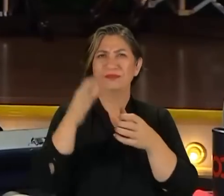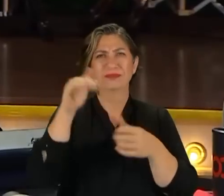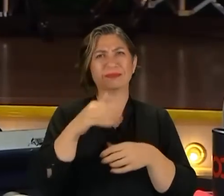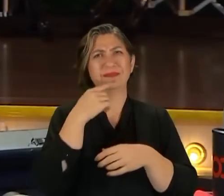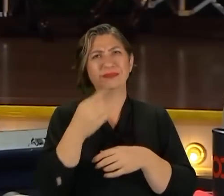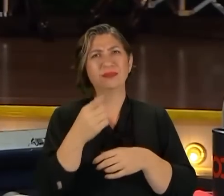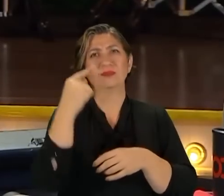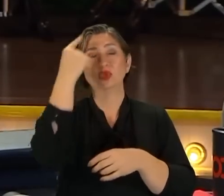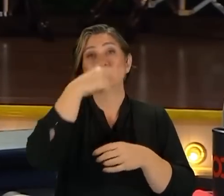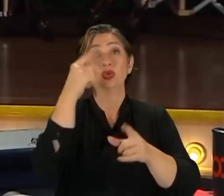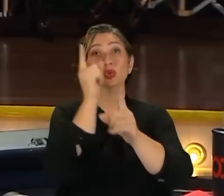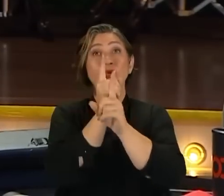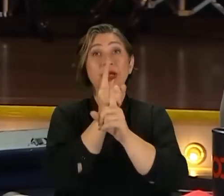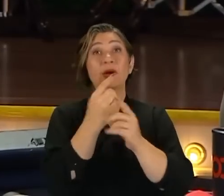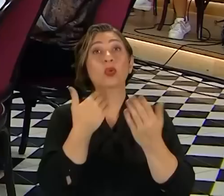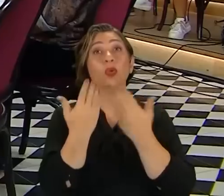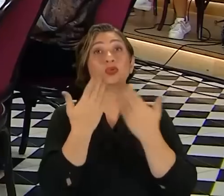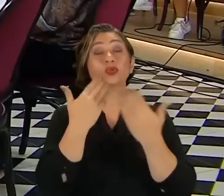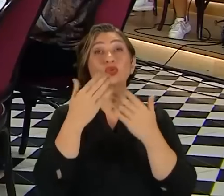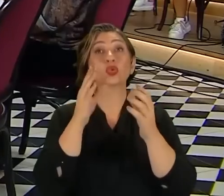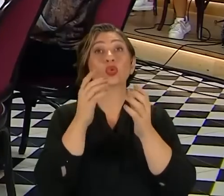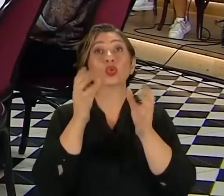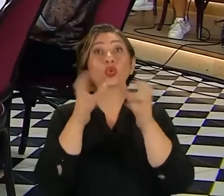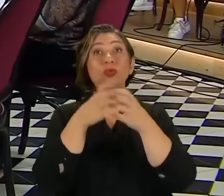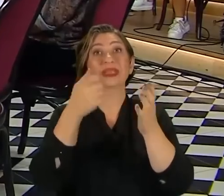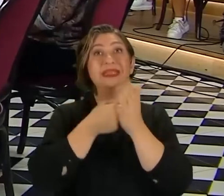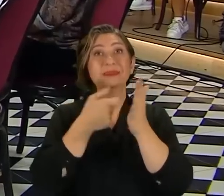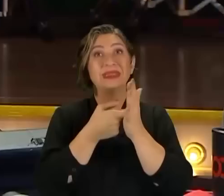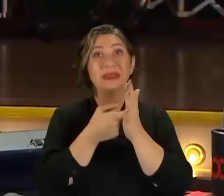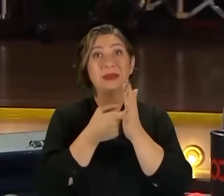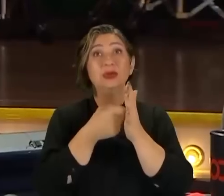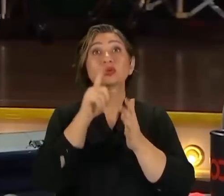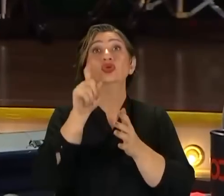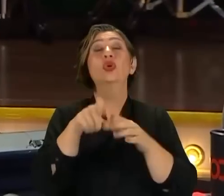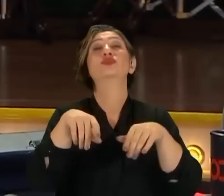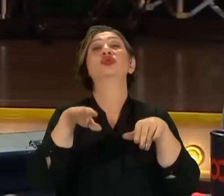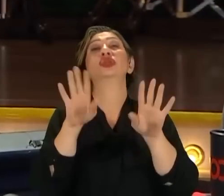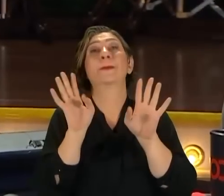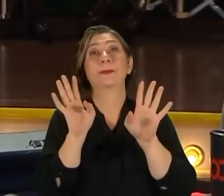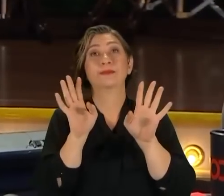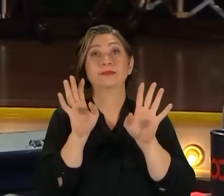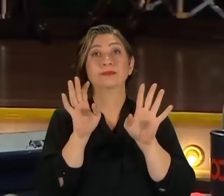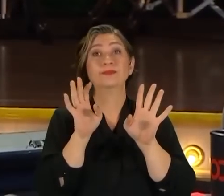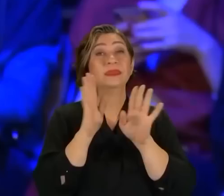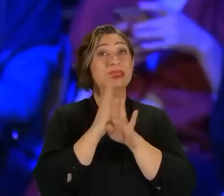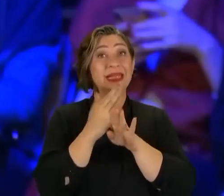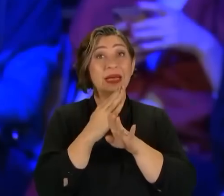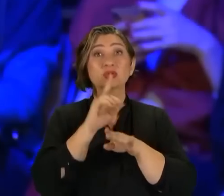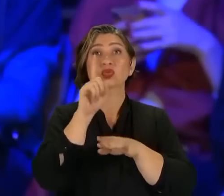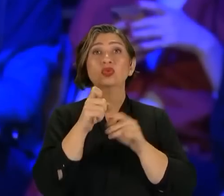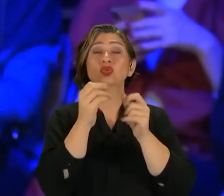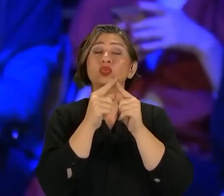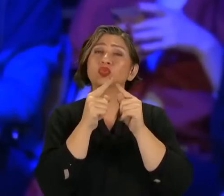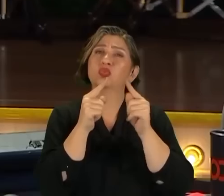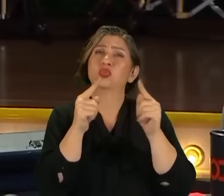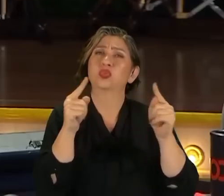dedim. Yüz yüzeyken konuşuruz. Grubun ismini sormayacağım. Çünkü sorunca çok